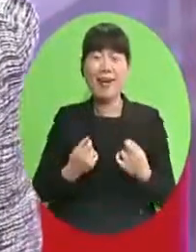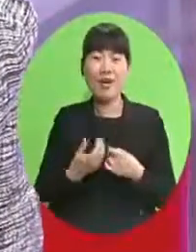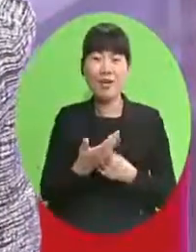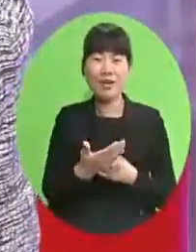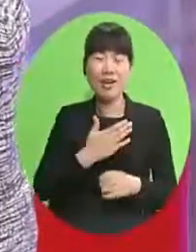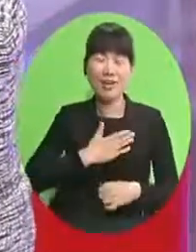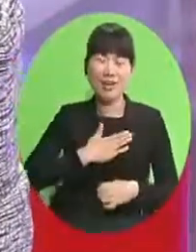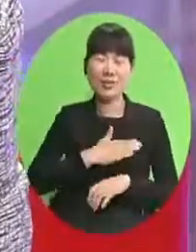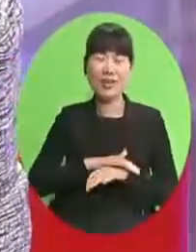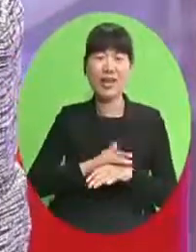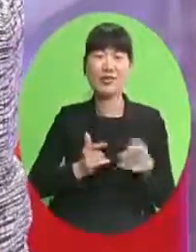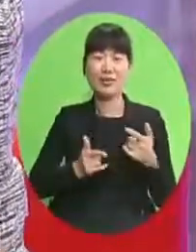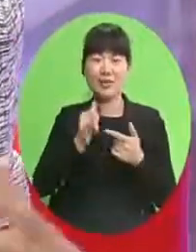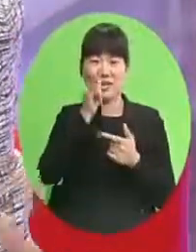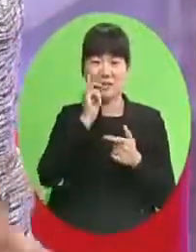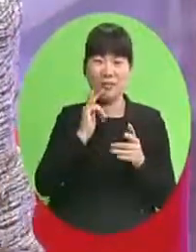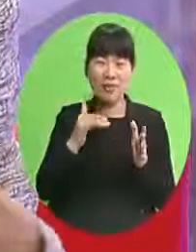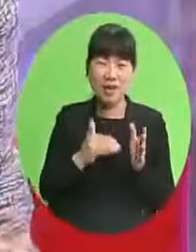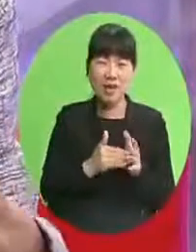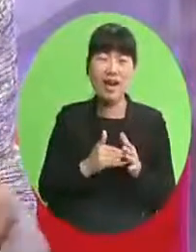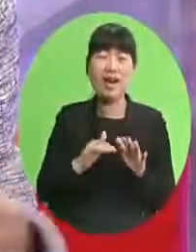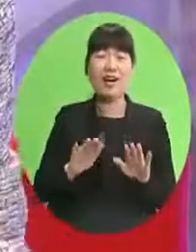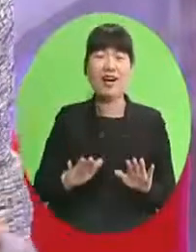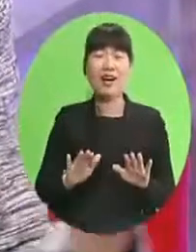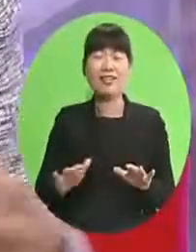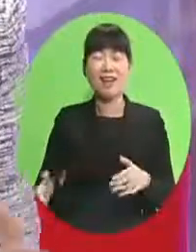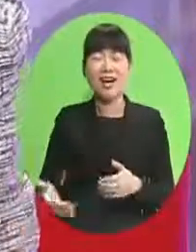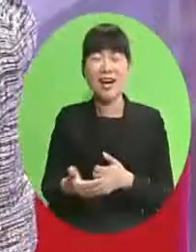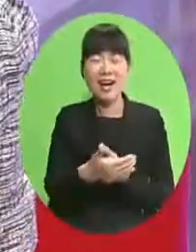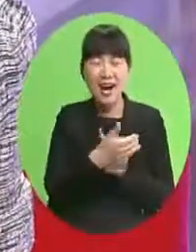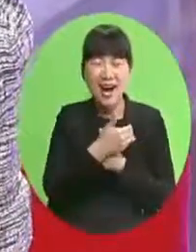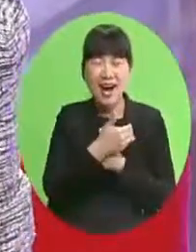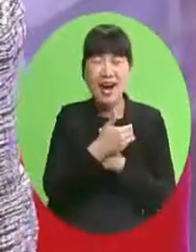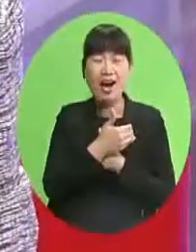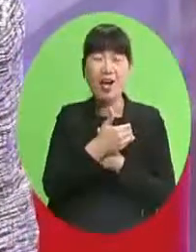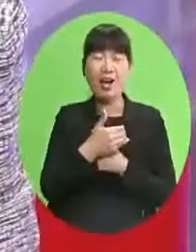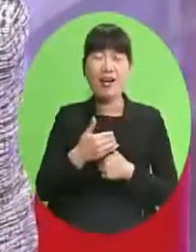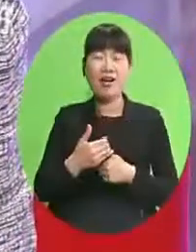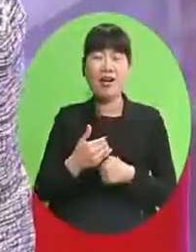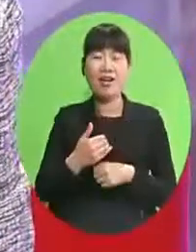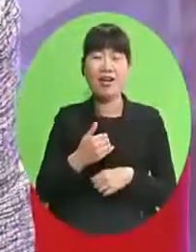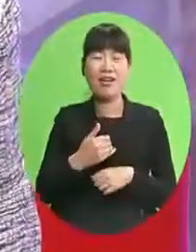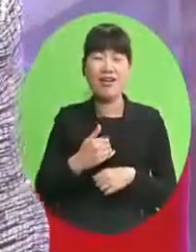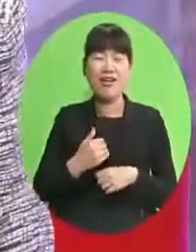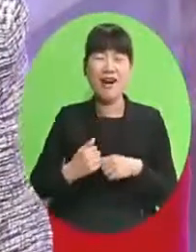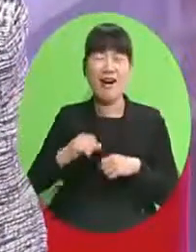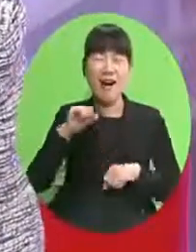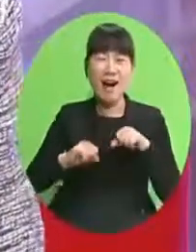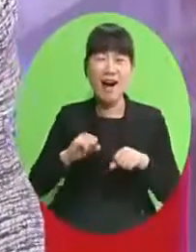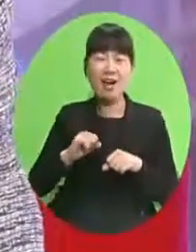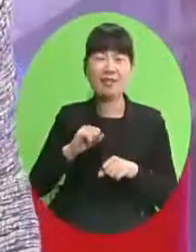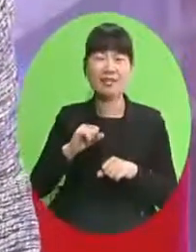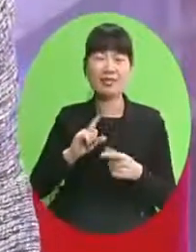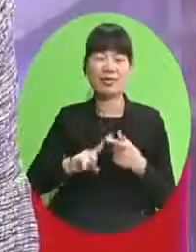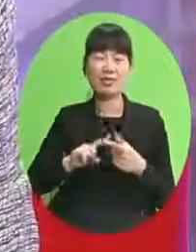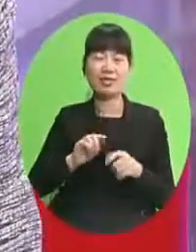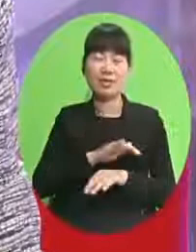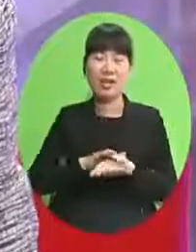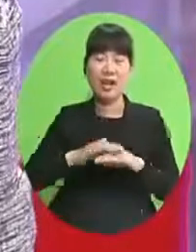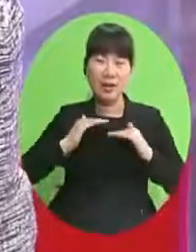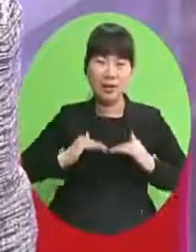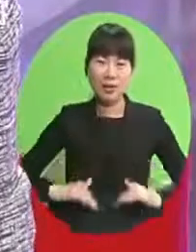너 감정을 통제했구나. 야. 아주 이렇게 막 끌어서 네. 막 해버리고 싶은 감정들 너가 진정했구나. 기특하구나.